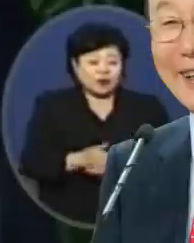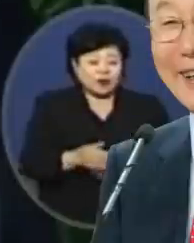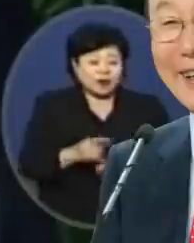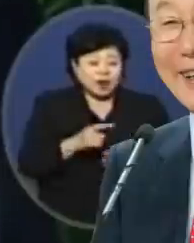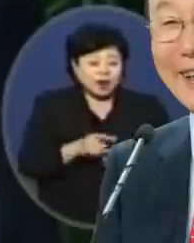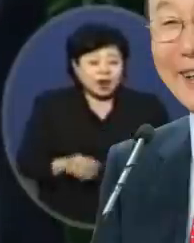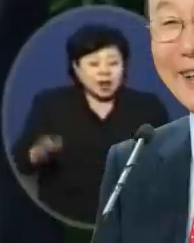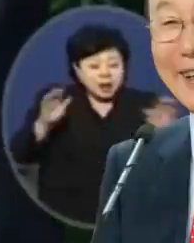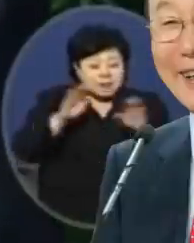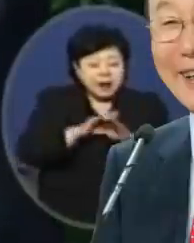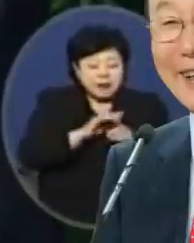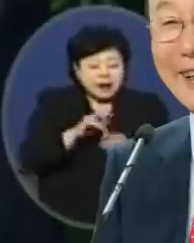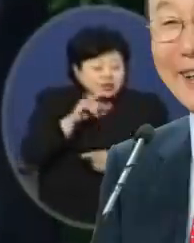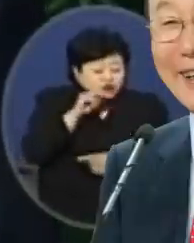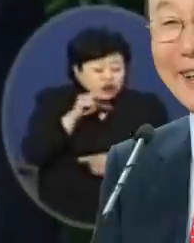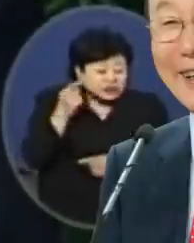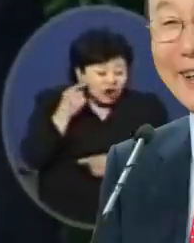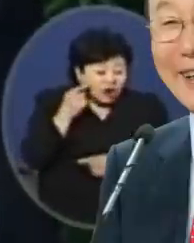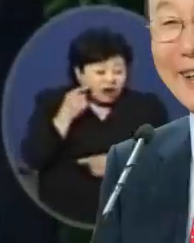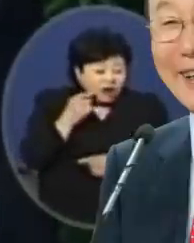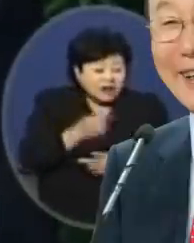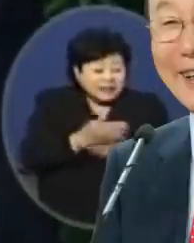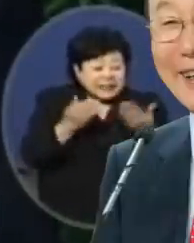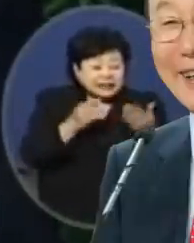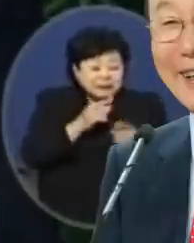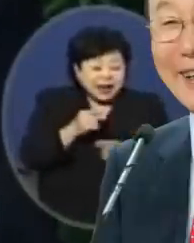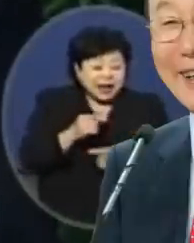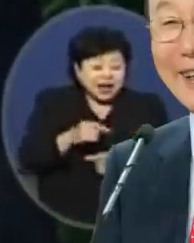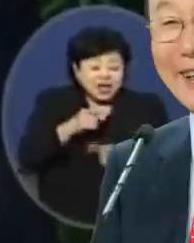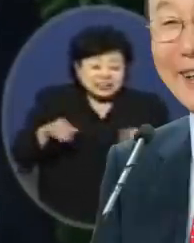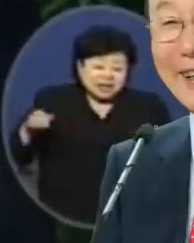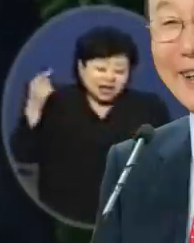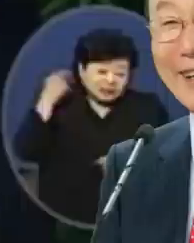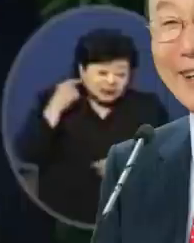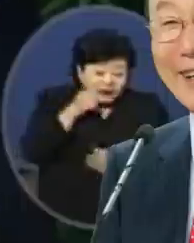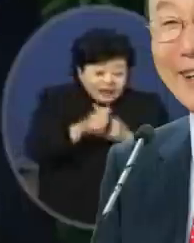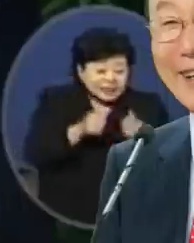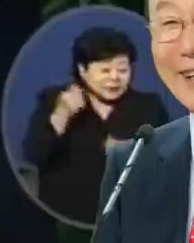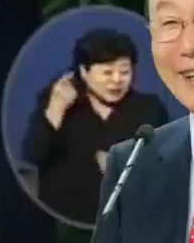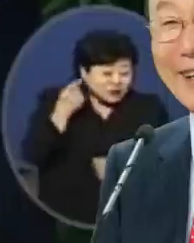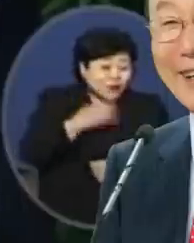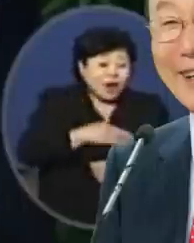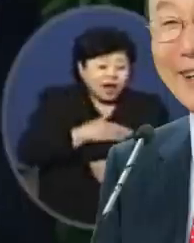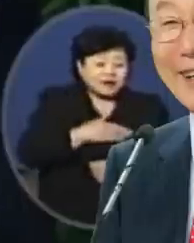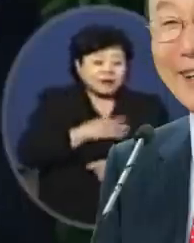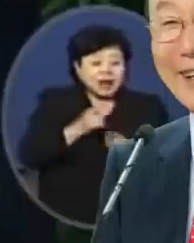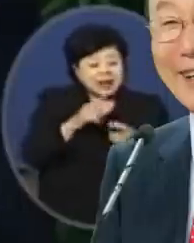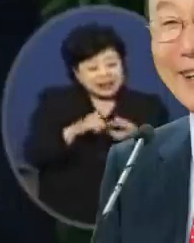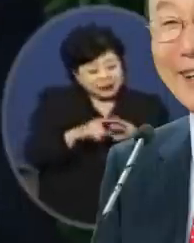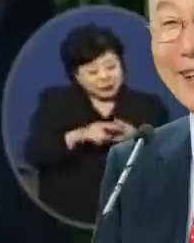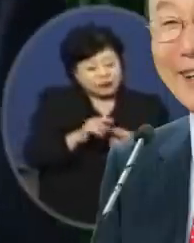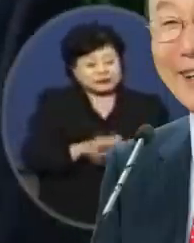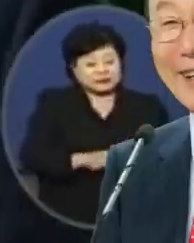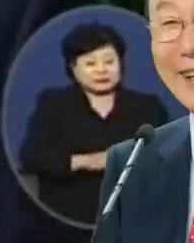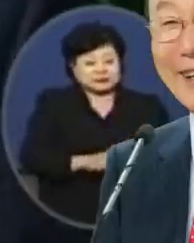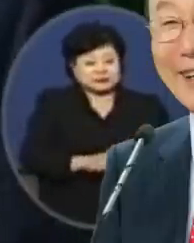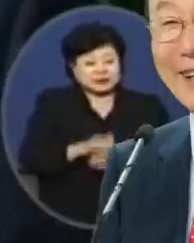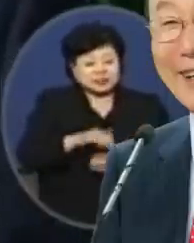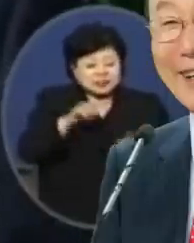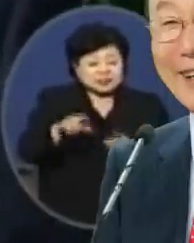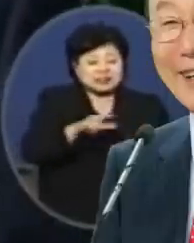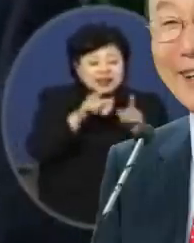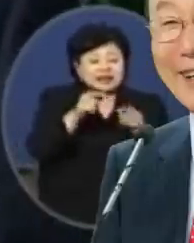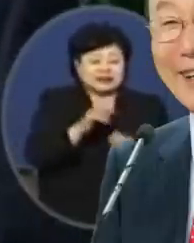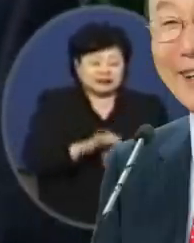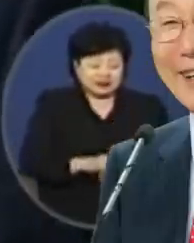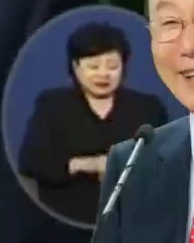반말은 쥐가 듣고 낱말은 새가 된다고 말하고 있지 않습니까? 하나님이 듣고 그 들은 말을